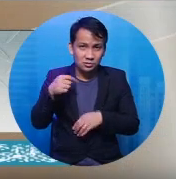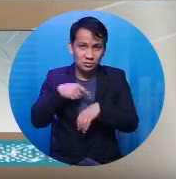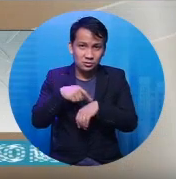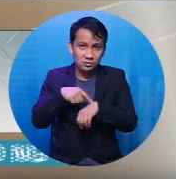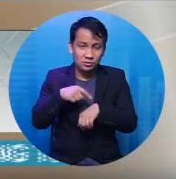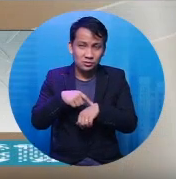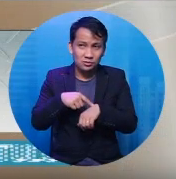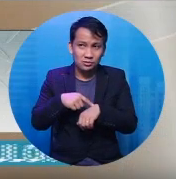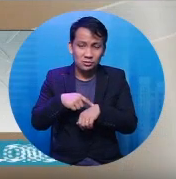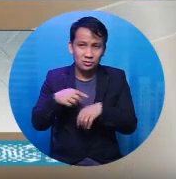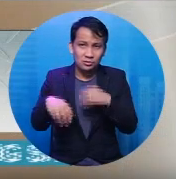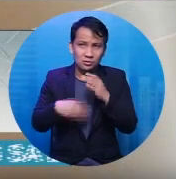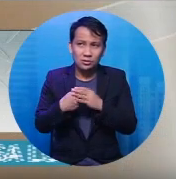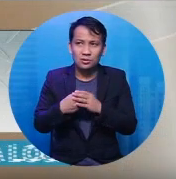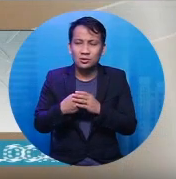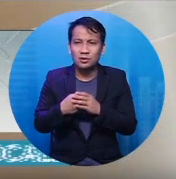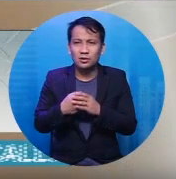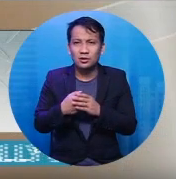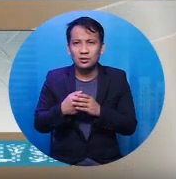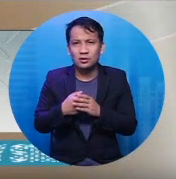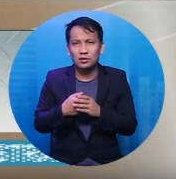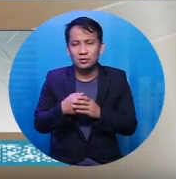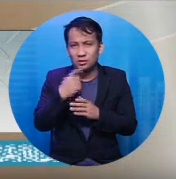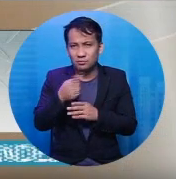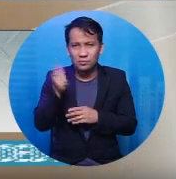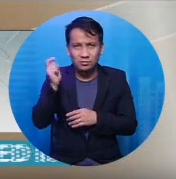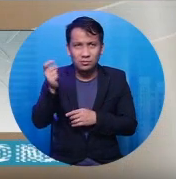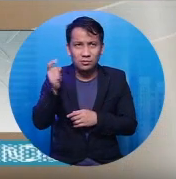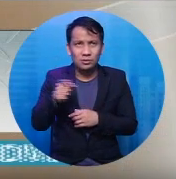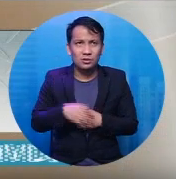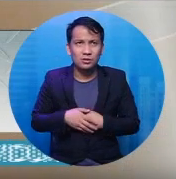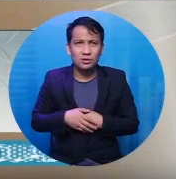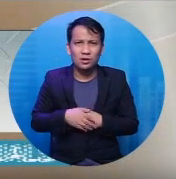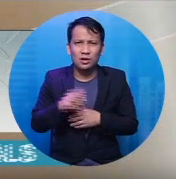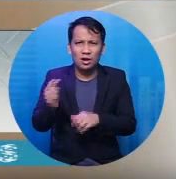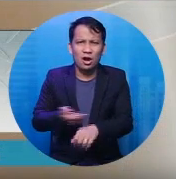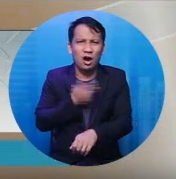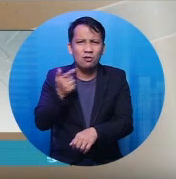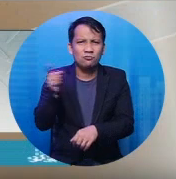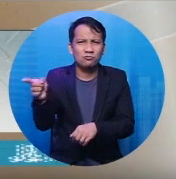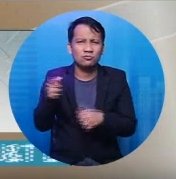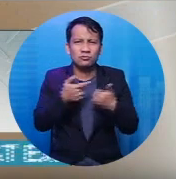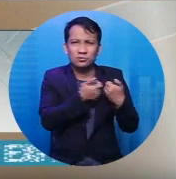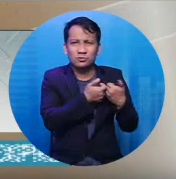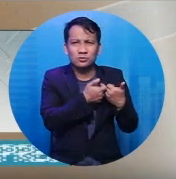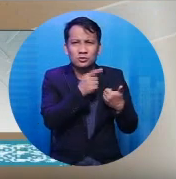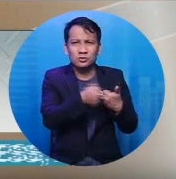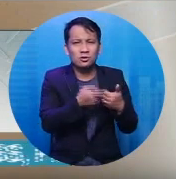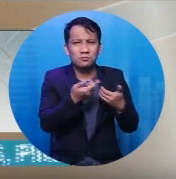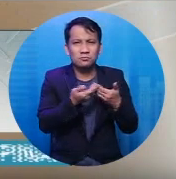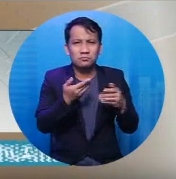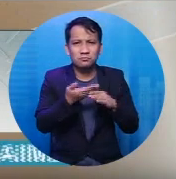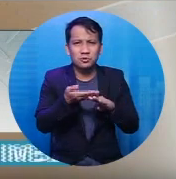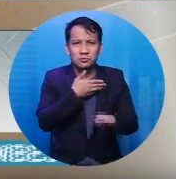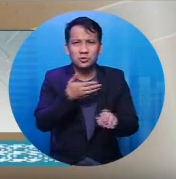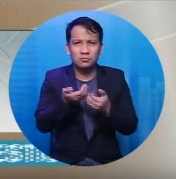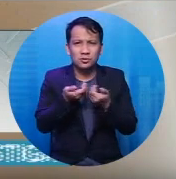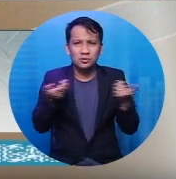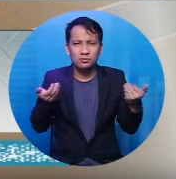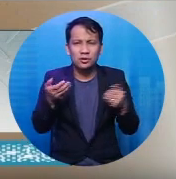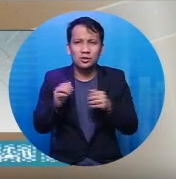Ma'am, from time to time, ako po'y sisingit. Ano po? Para medyo mapabilis tayo. Okay, idol. Gano'n po katagal ang inyong pong relationship bago mangyaring lahat na ito?